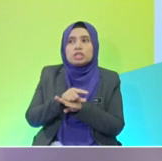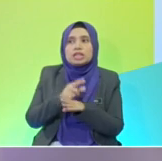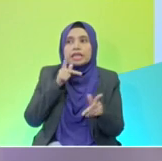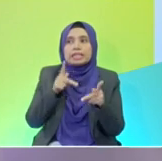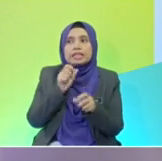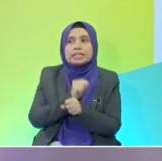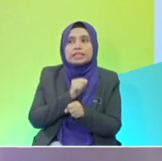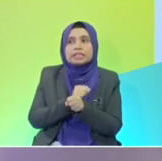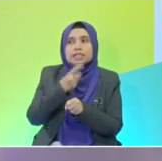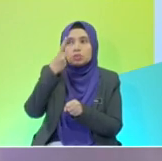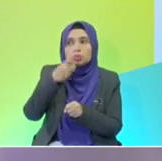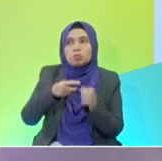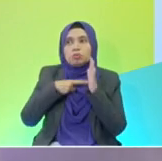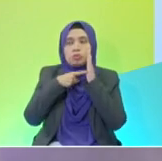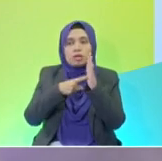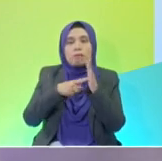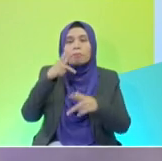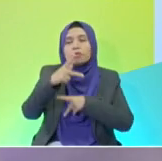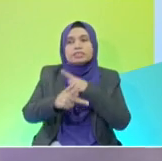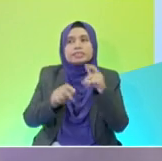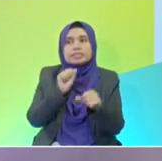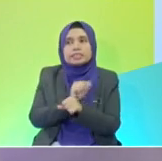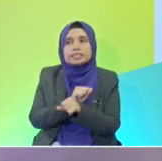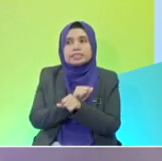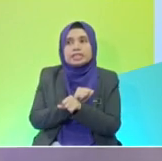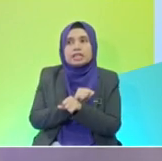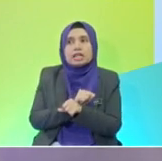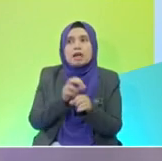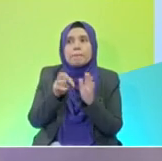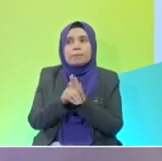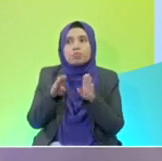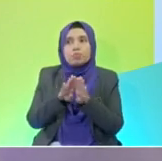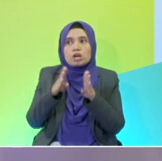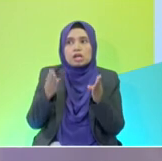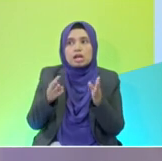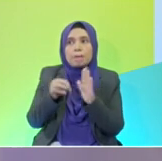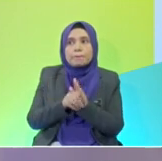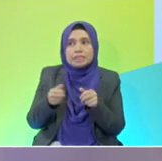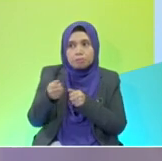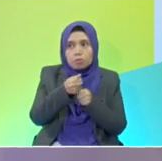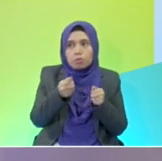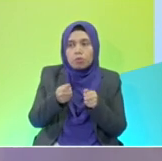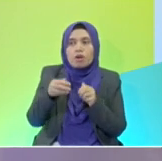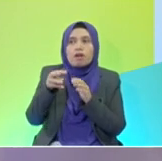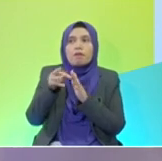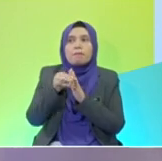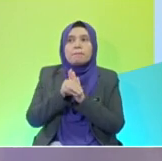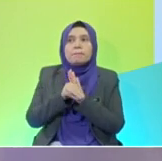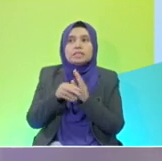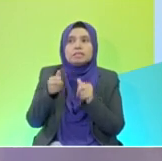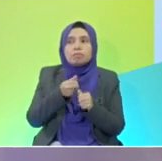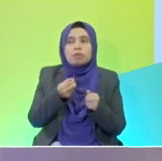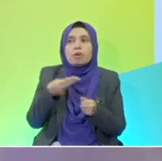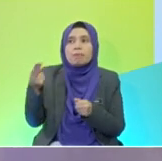menunjukkan proses kecil wajah saya itu tadi perkataan membuka menyembul Oke menyembur bahan kimia